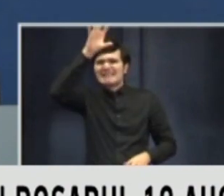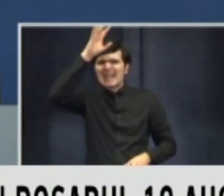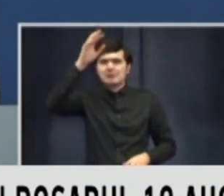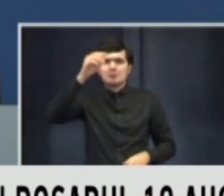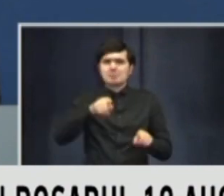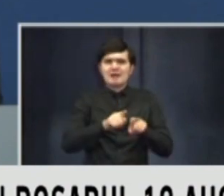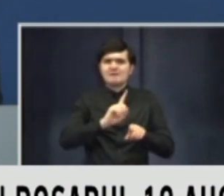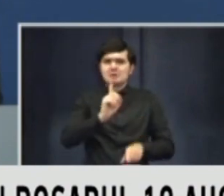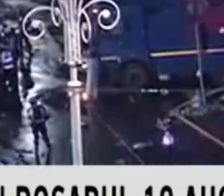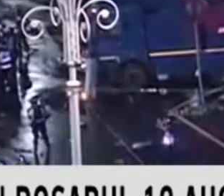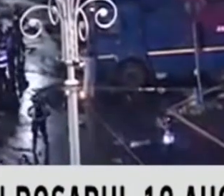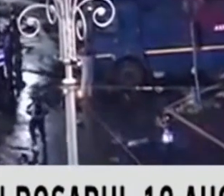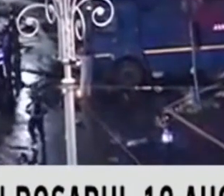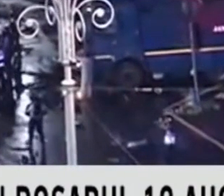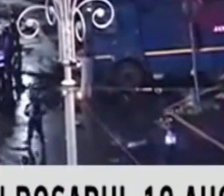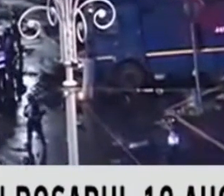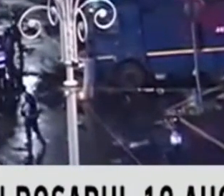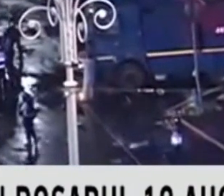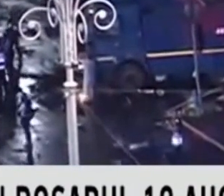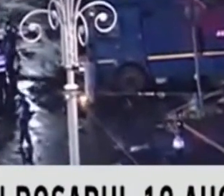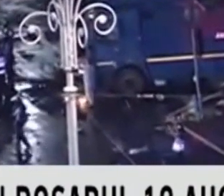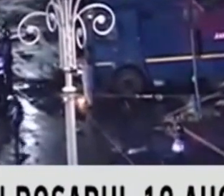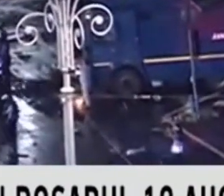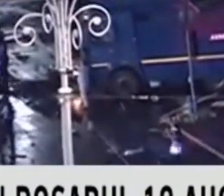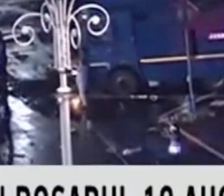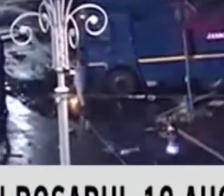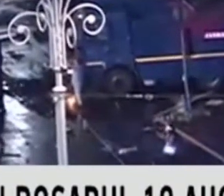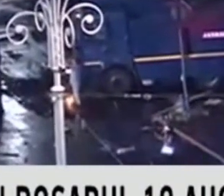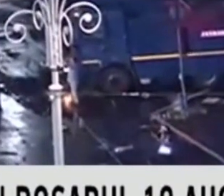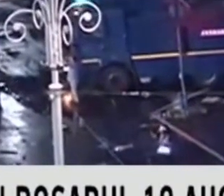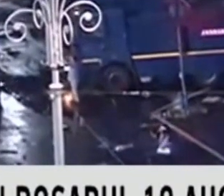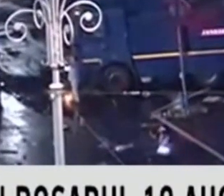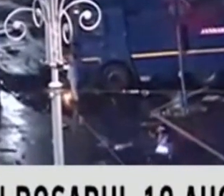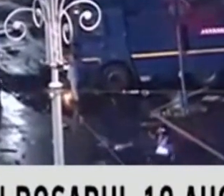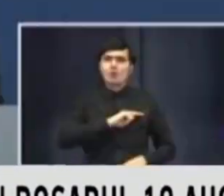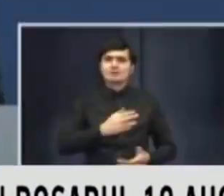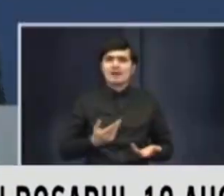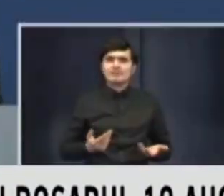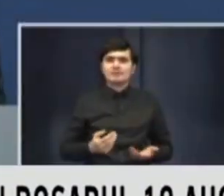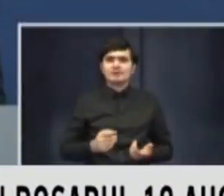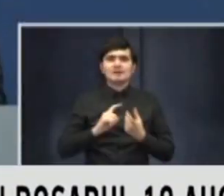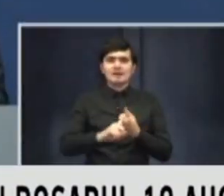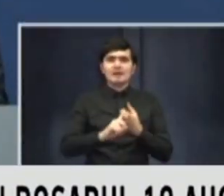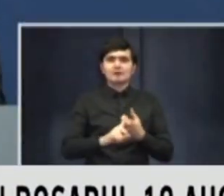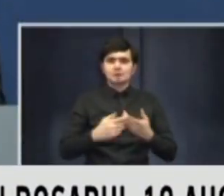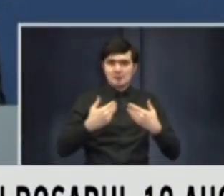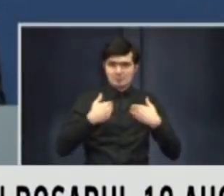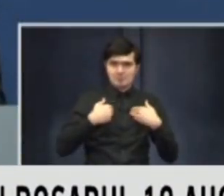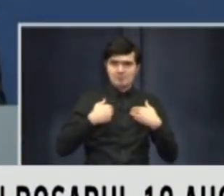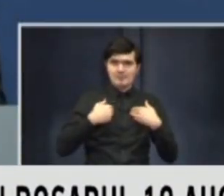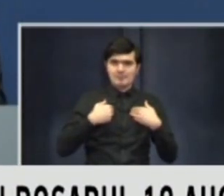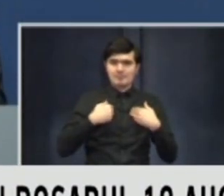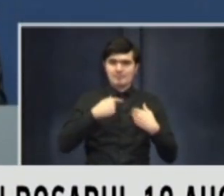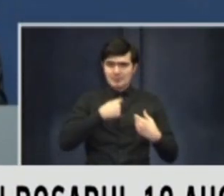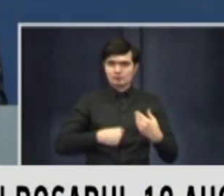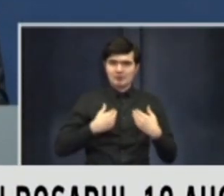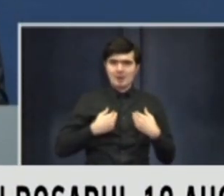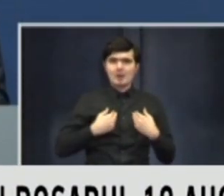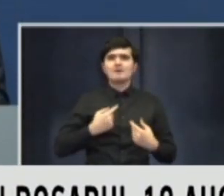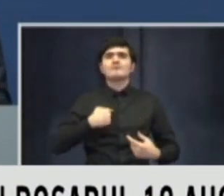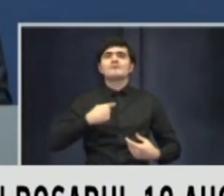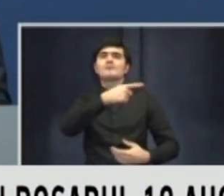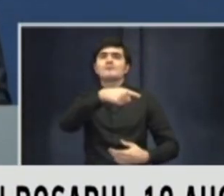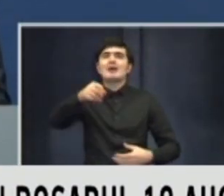găsim responsabil. Câțu nu vrea ca astfel de incidente să mai aibă loc vreodată. Mă voi asigura că